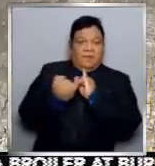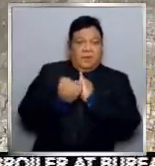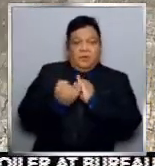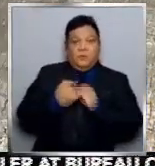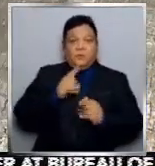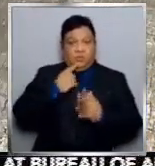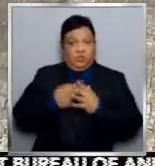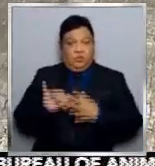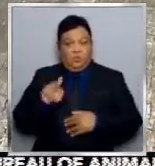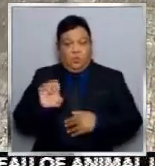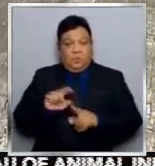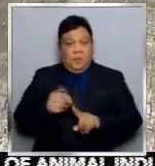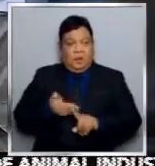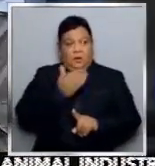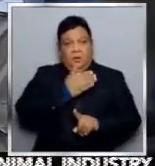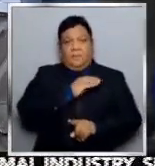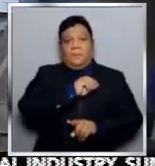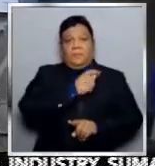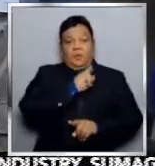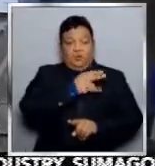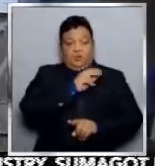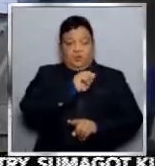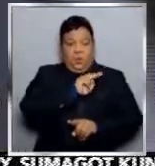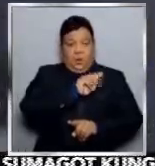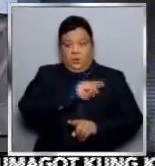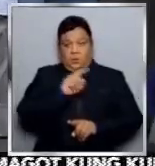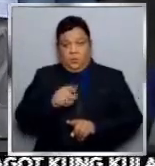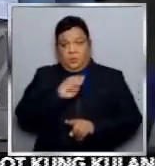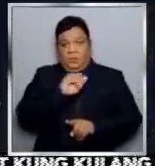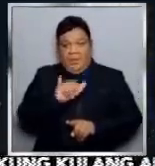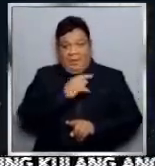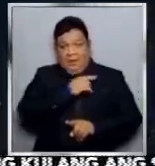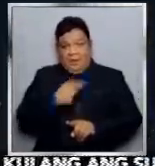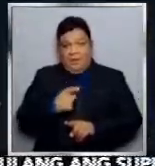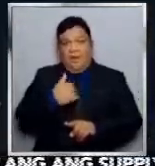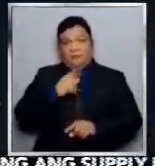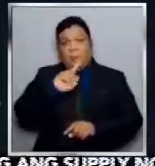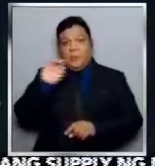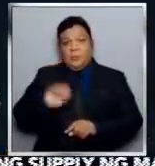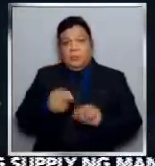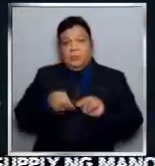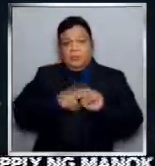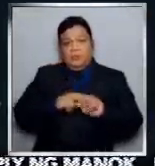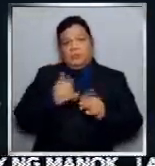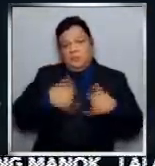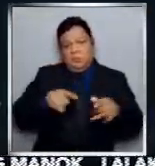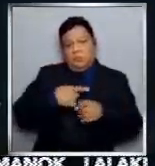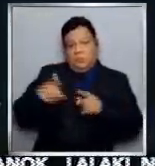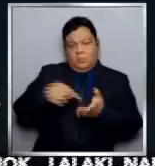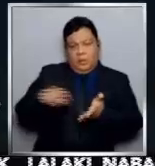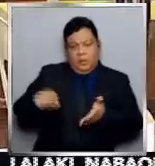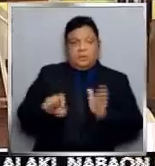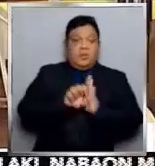mga direct contributor ang karagdagang 1% na ipinataw mula Enero hanggang Mayo. Kung 10,000 pesos pababa ang sweldo